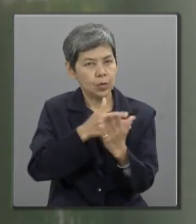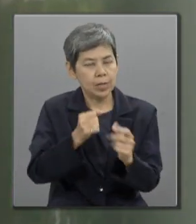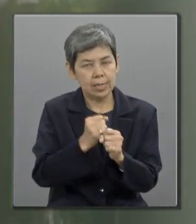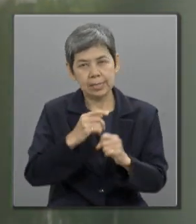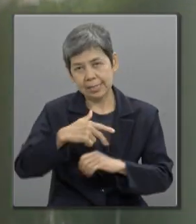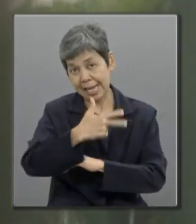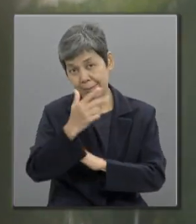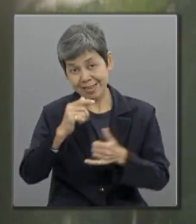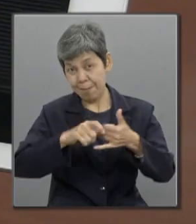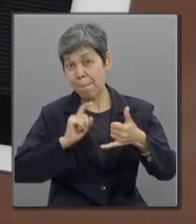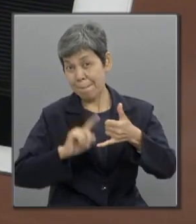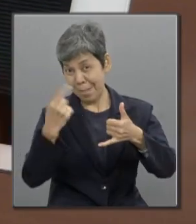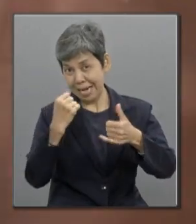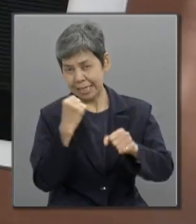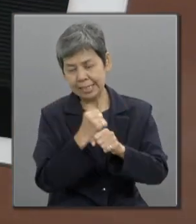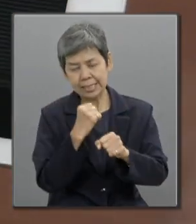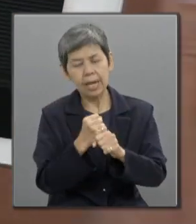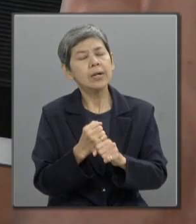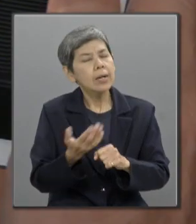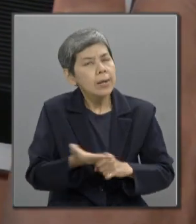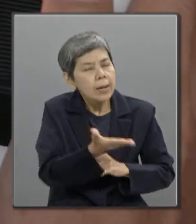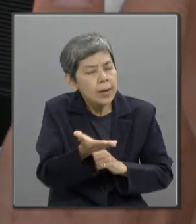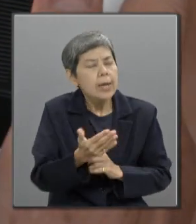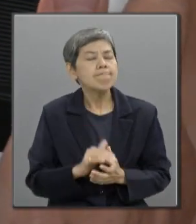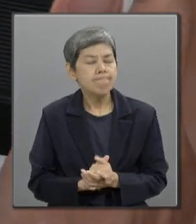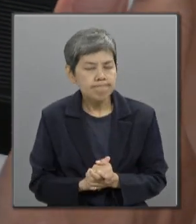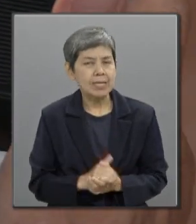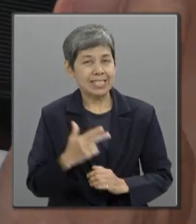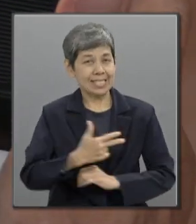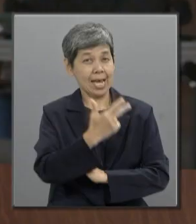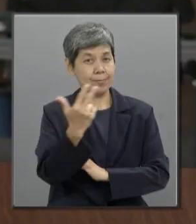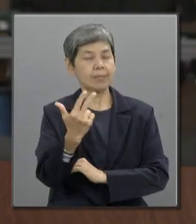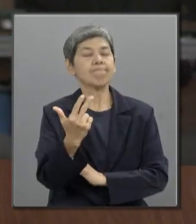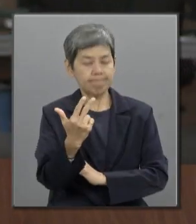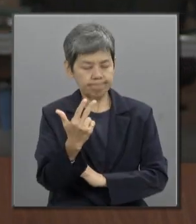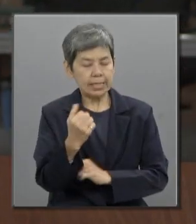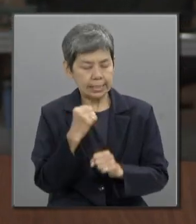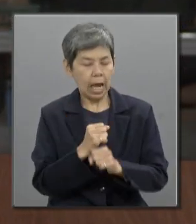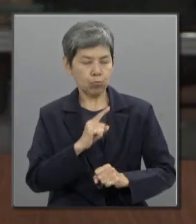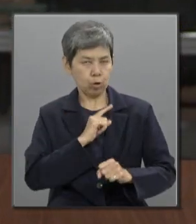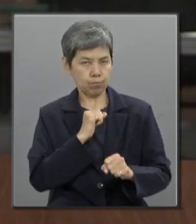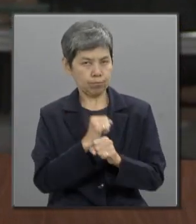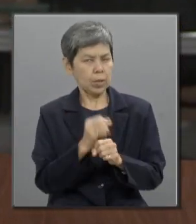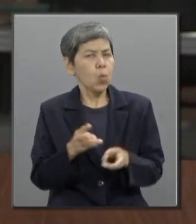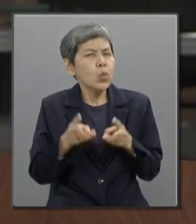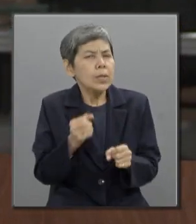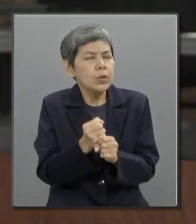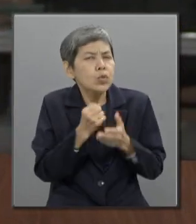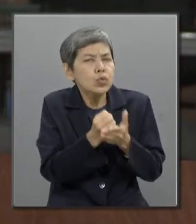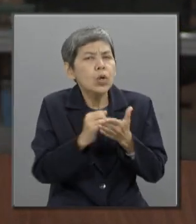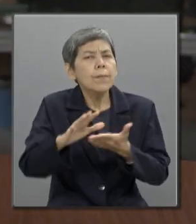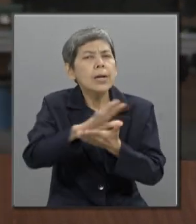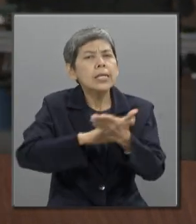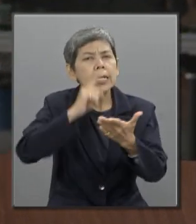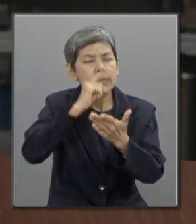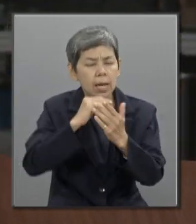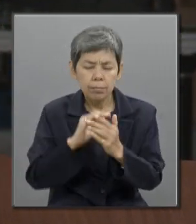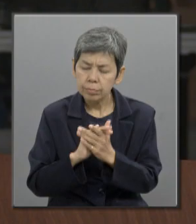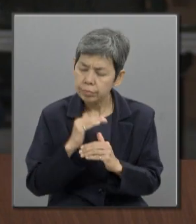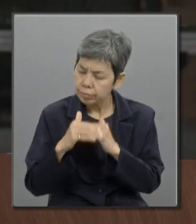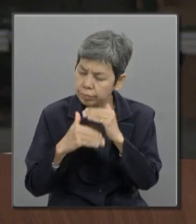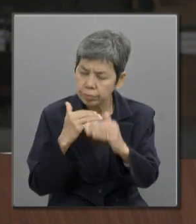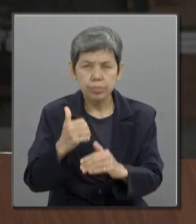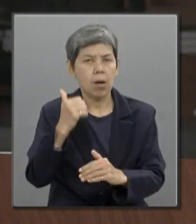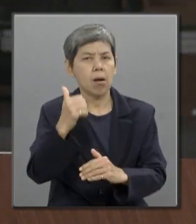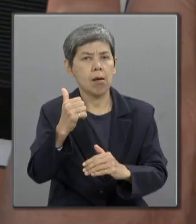ย PBS คนใหม่เพื่อหาคำตอบให้กับคุณผู้ชมว่าไทย PBS จะทำหน้าที่อย่างไรเพื่อช่วยให้ประเทศไทยผ่านพ้นวิกฤตโควิ